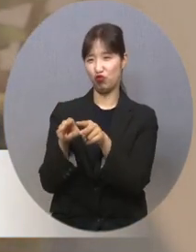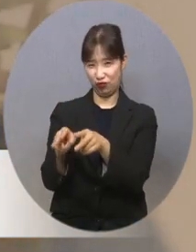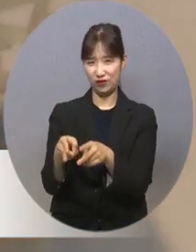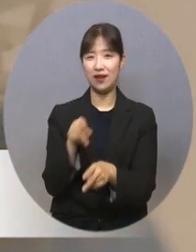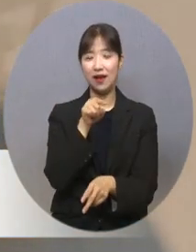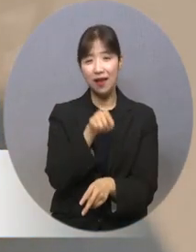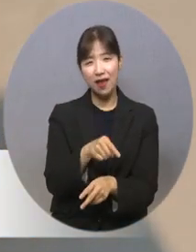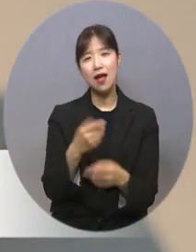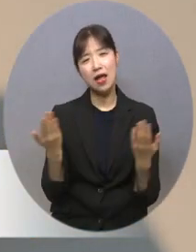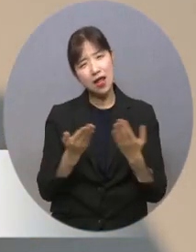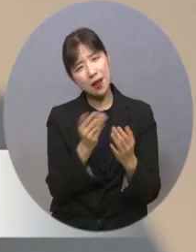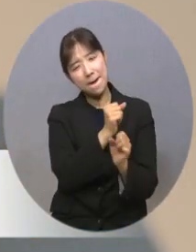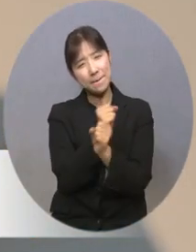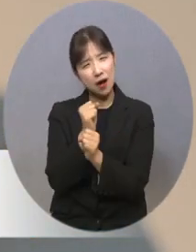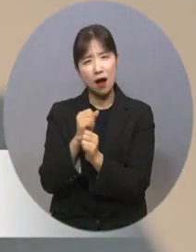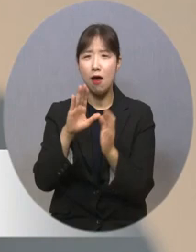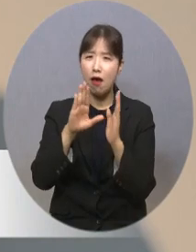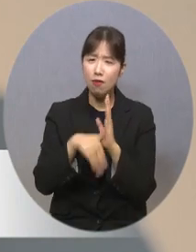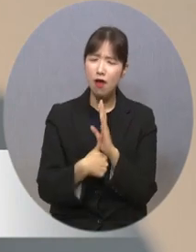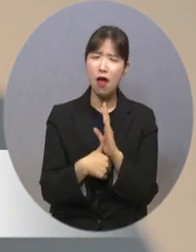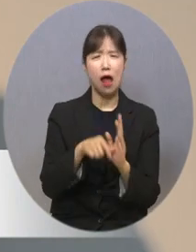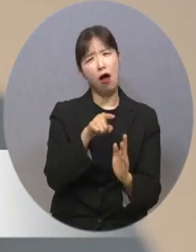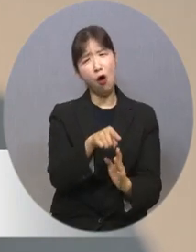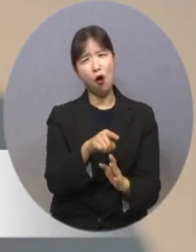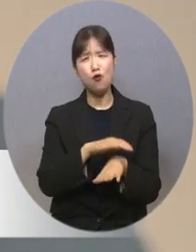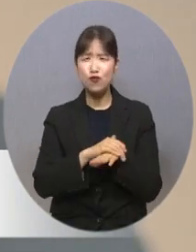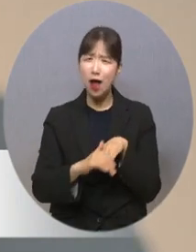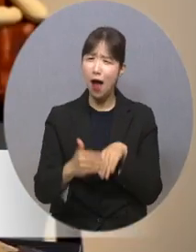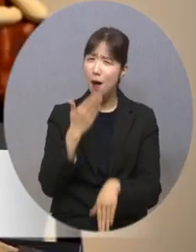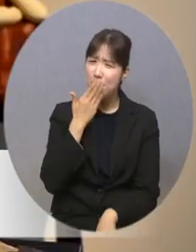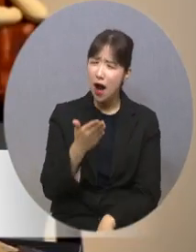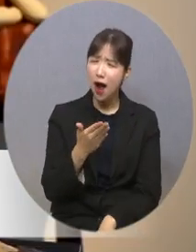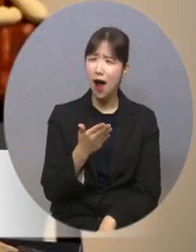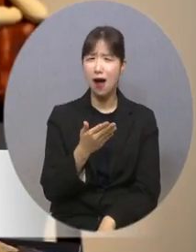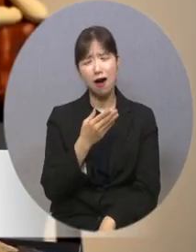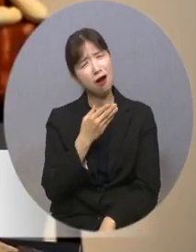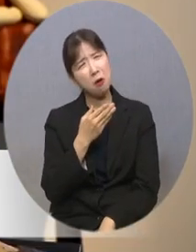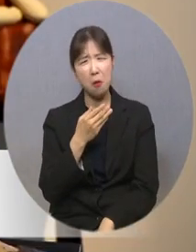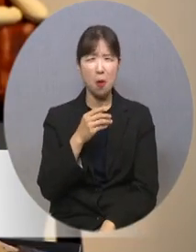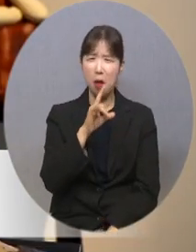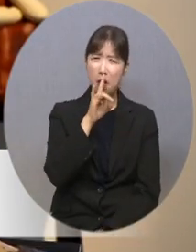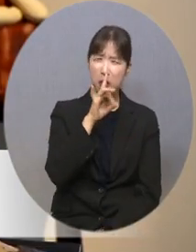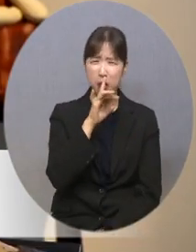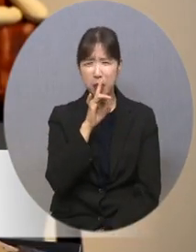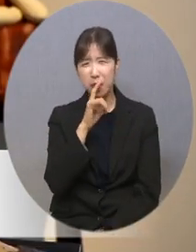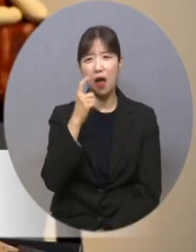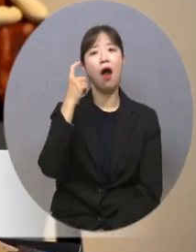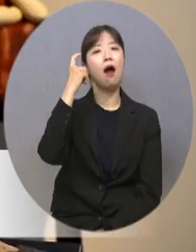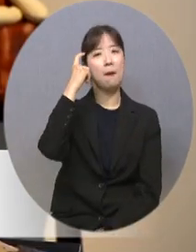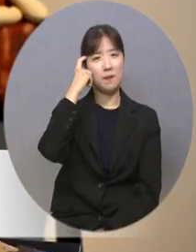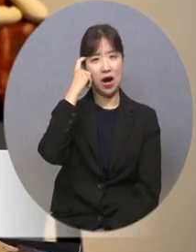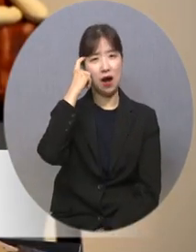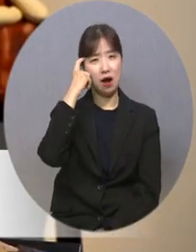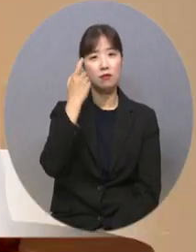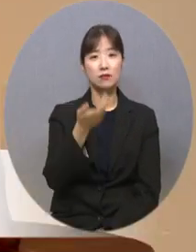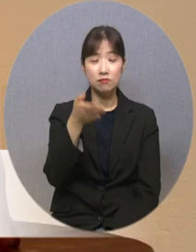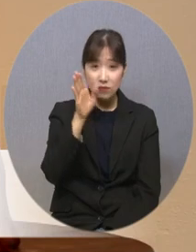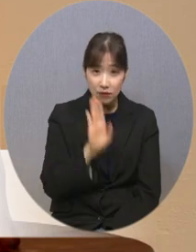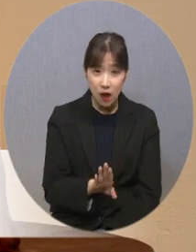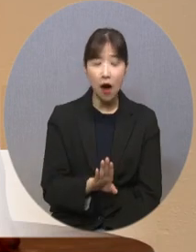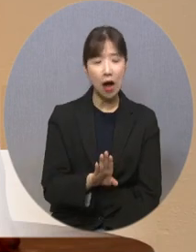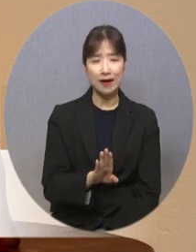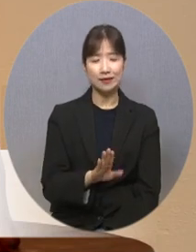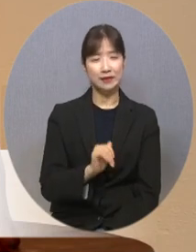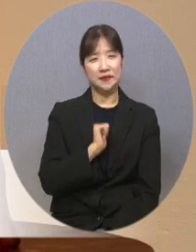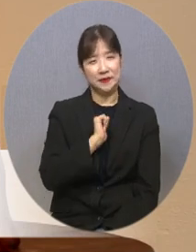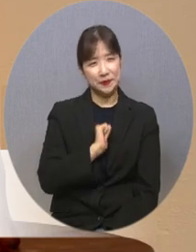테라코타 작업을 하면서 드는 생각은 이 작품이 과연 될까? 막 이런 생각이 들 때가 있습니다. 근데